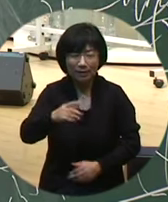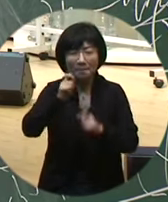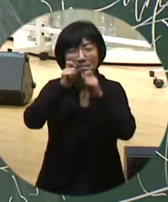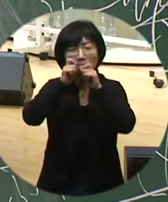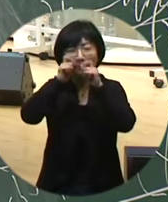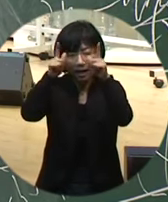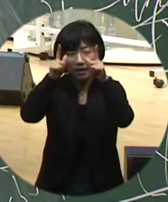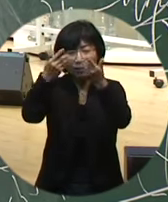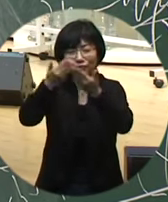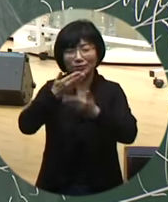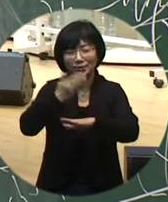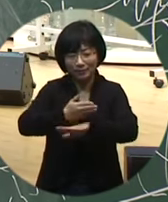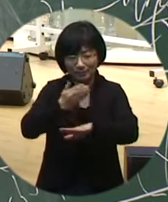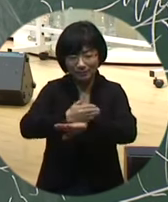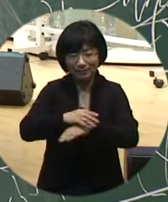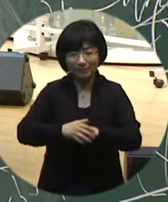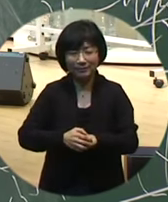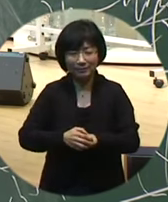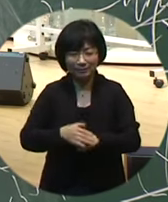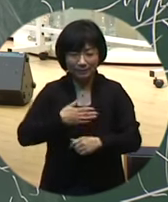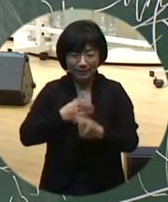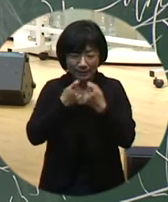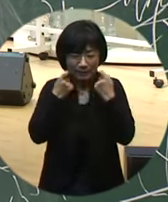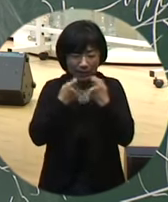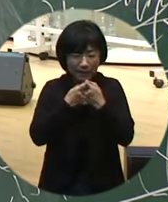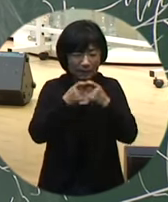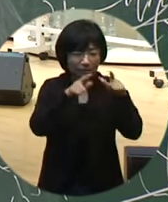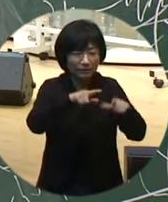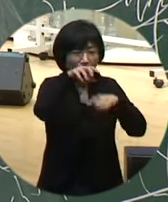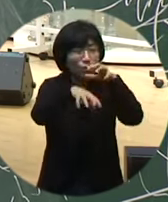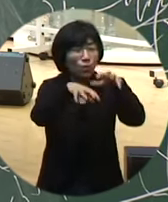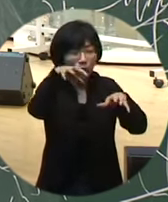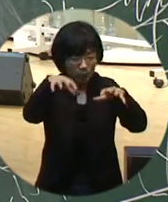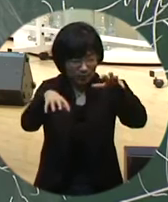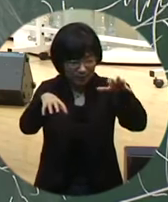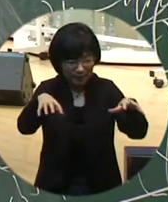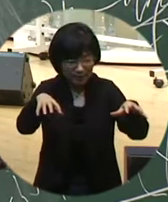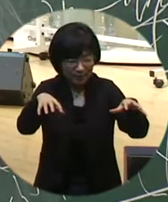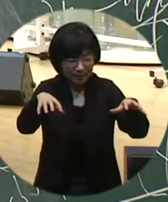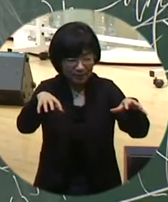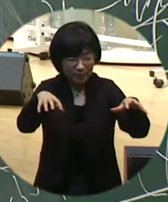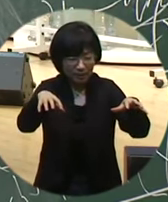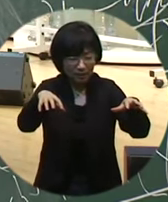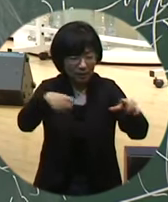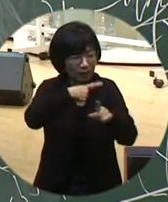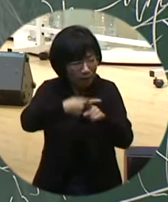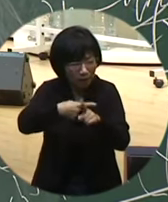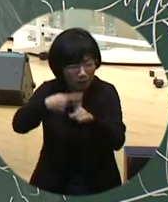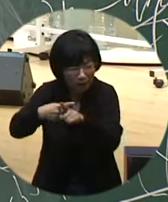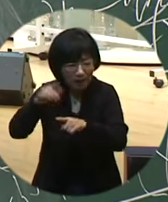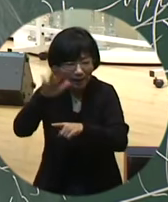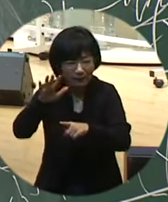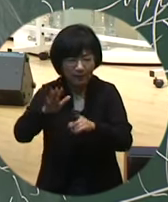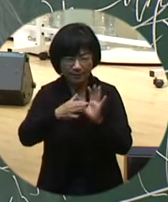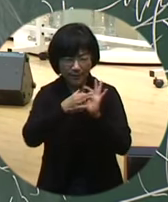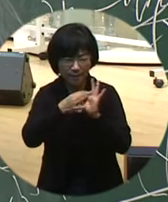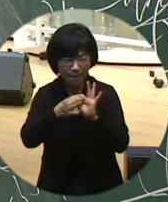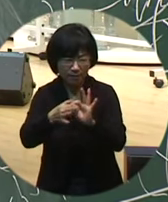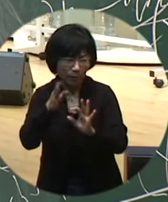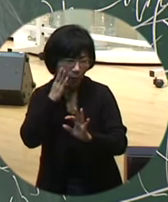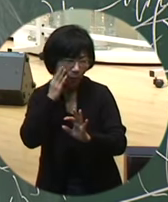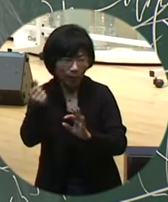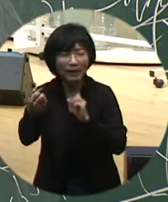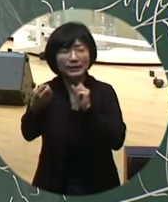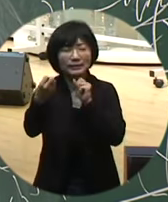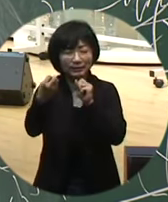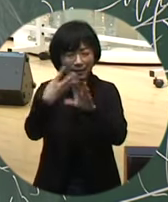and solely the gospel. 우리 각 개인의 현장에 in all the fields of our lives 지속되는 응답을 보게 해 주옵소서. Help us to see the